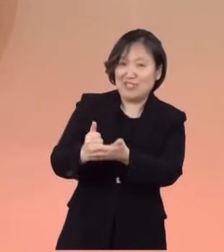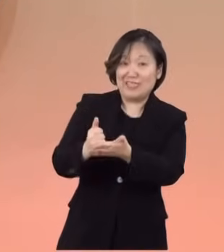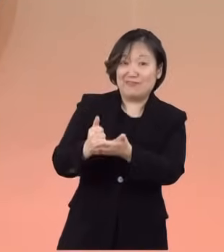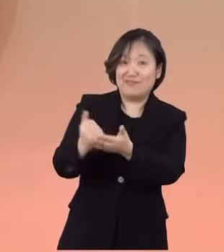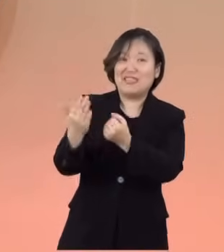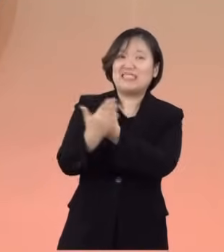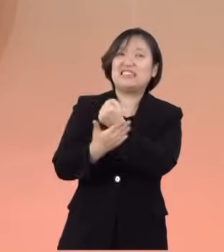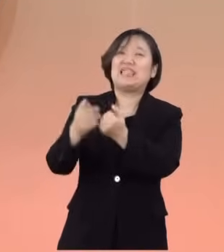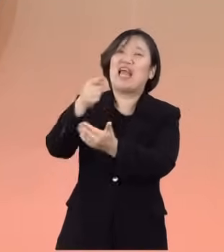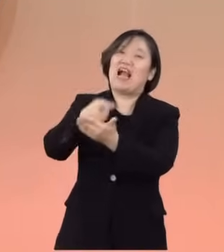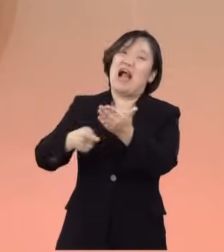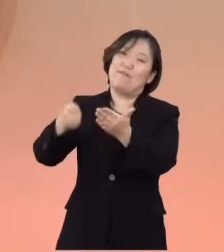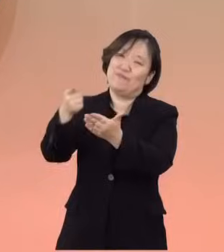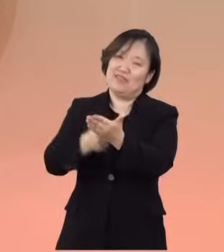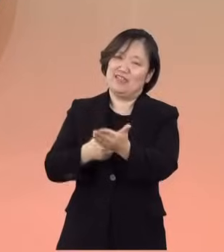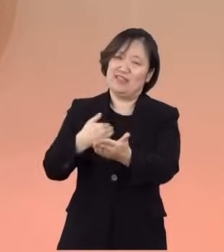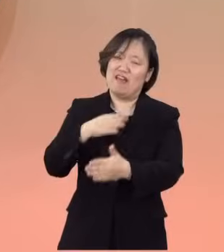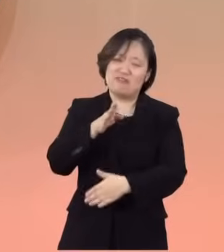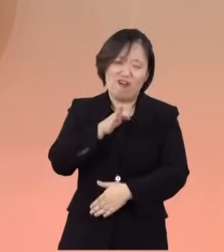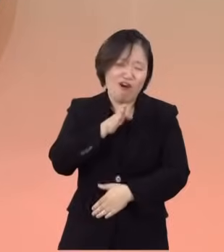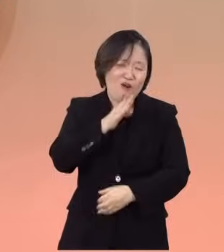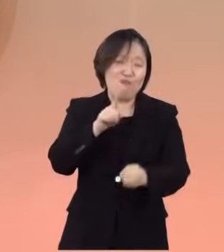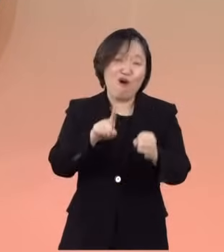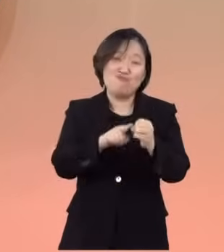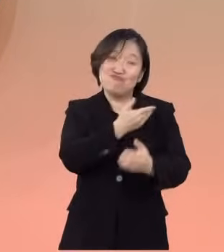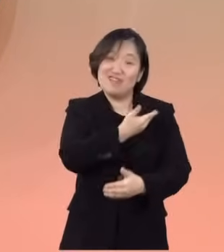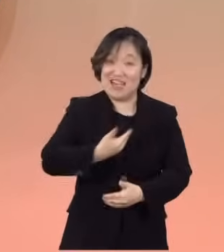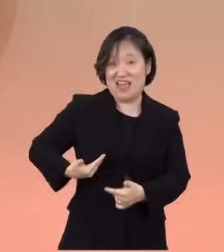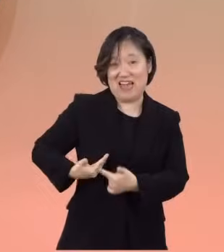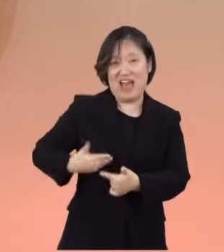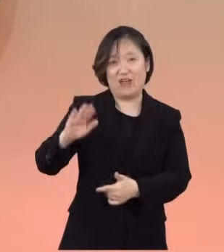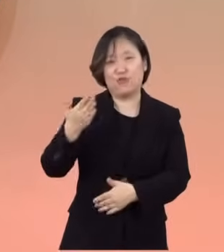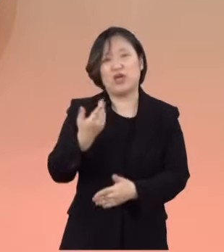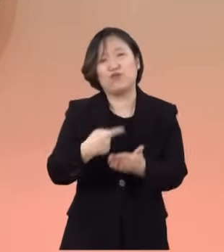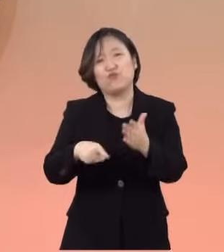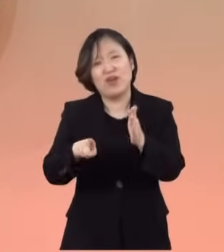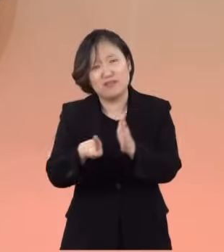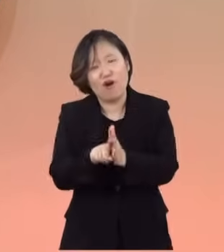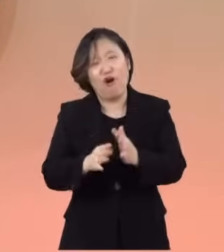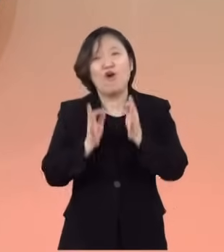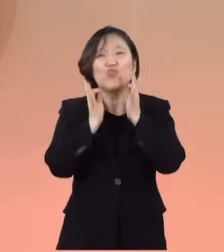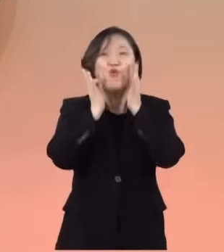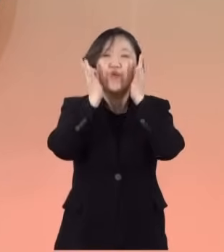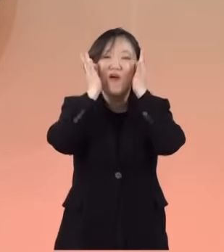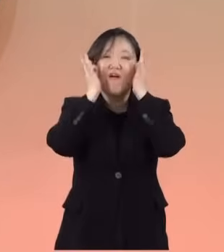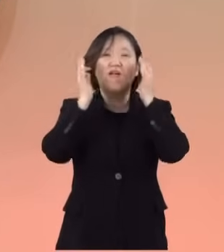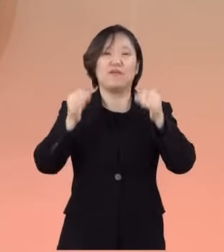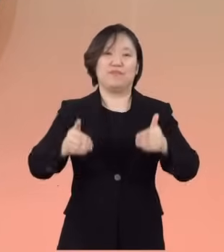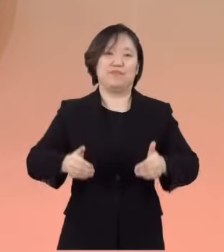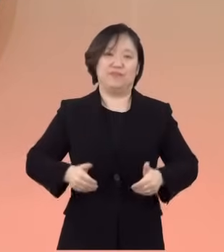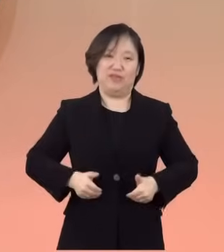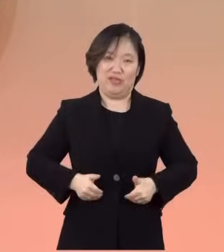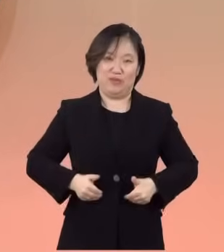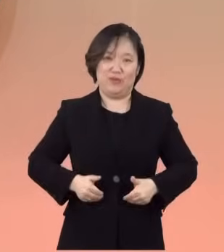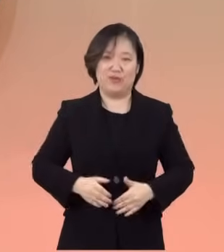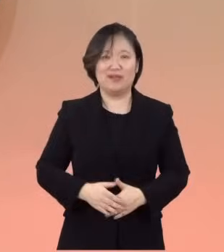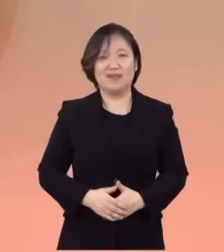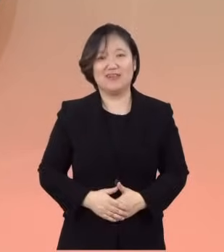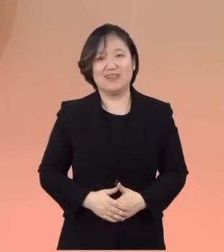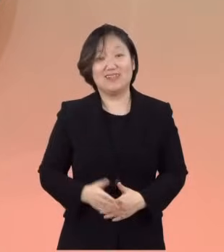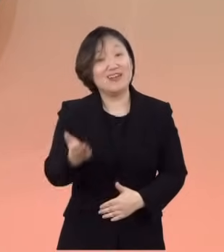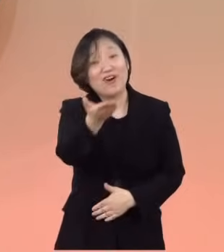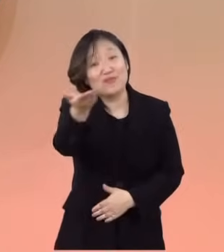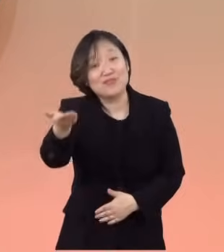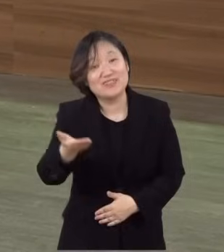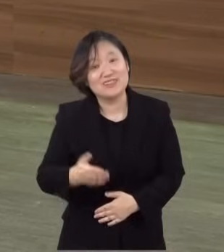은혜를 갚는 진정한 불제자가 될 수 있도록 노력하고 노력해야 할